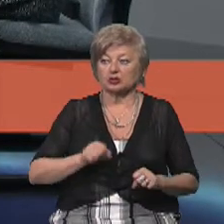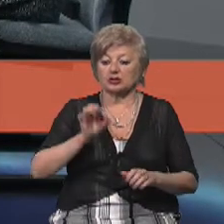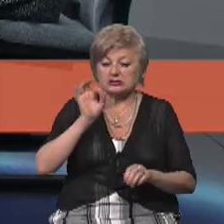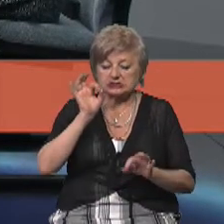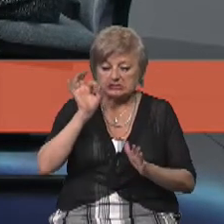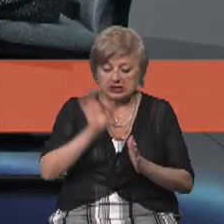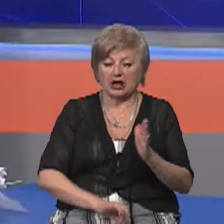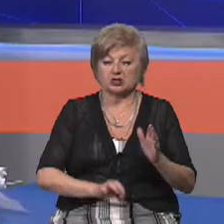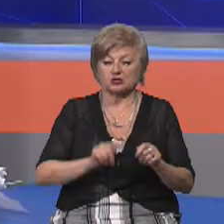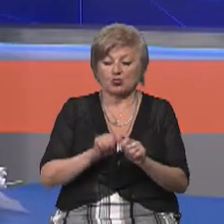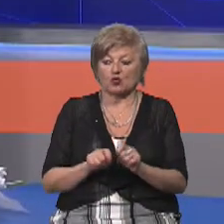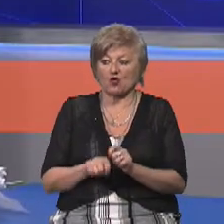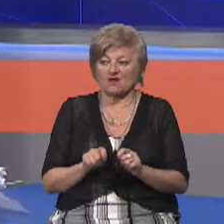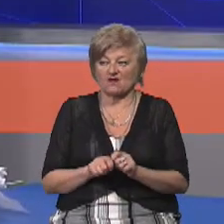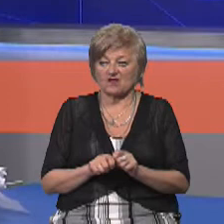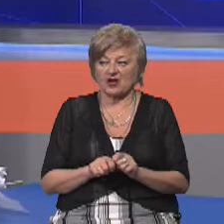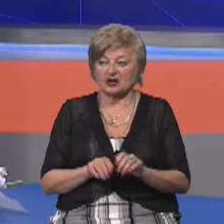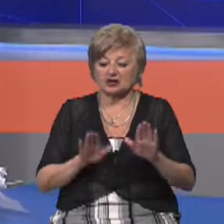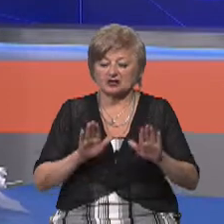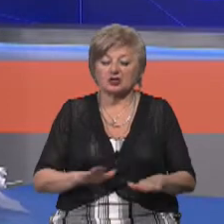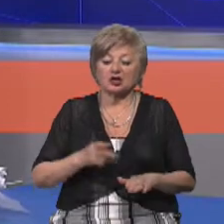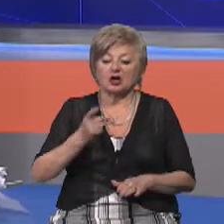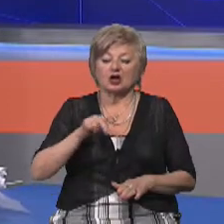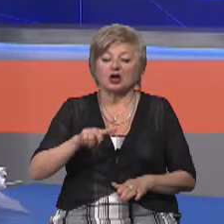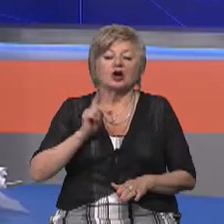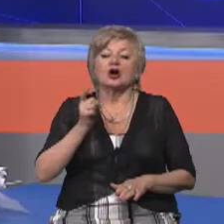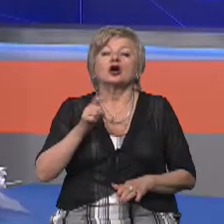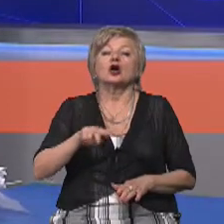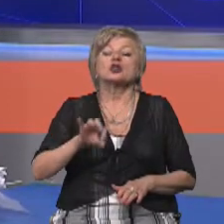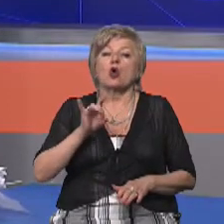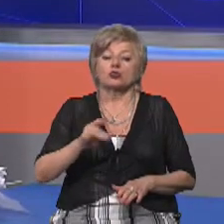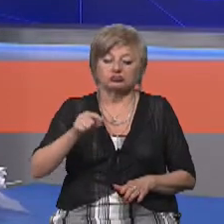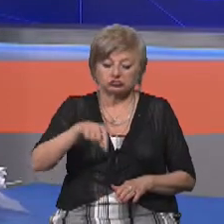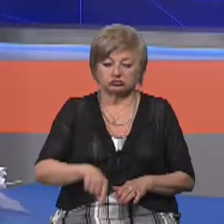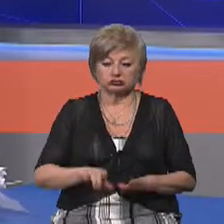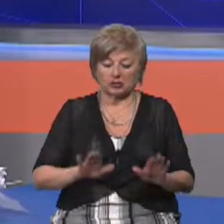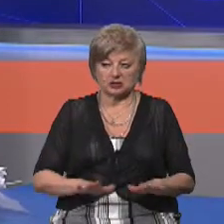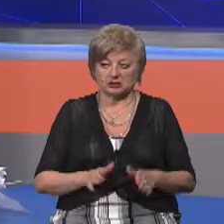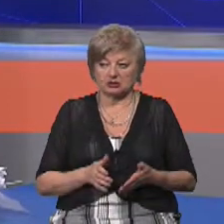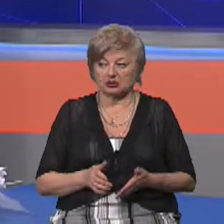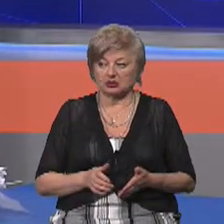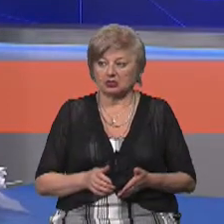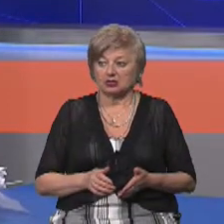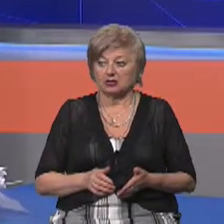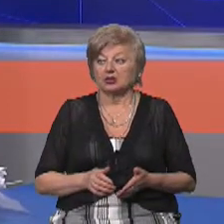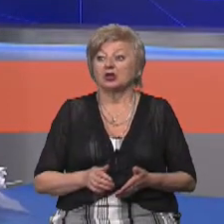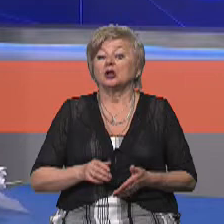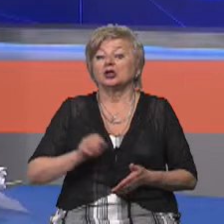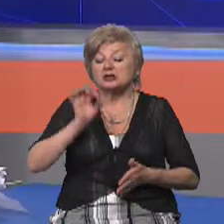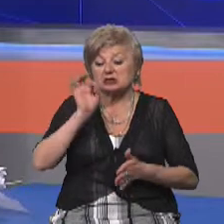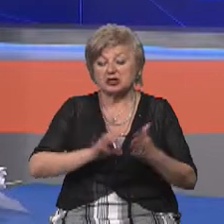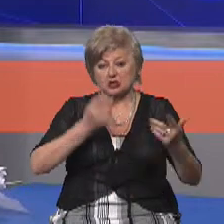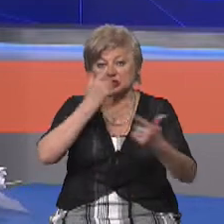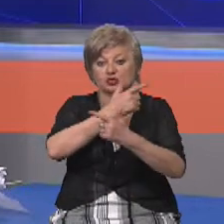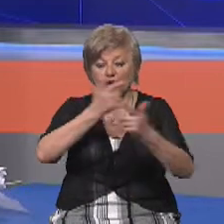поміряти вміст хлору в повітрі. І у такий спосіб дати інформацію,